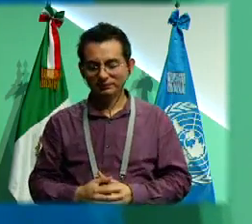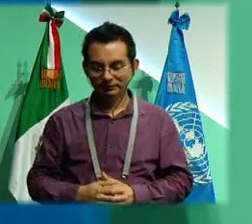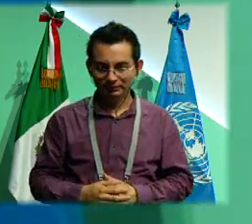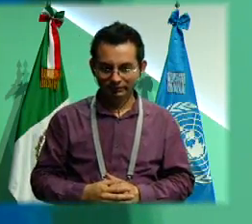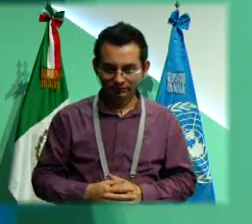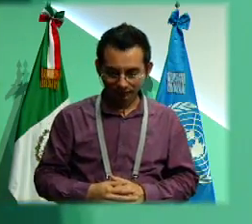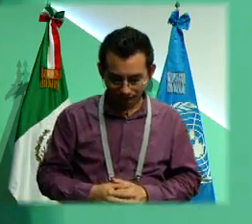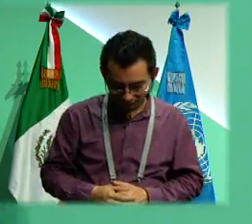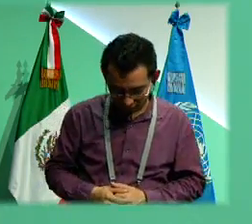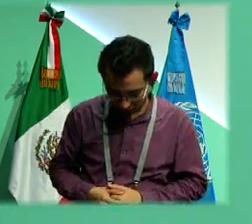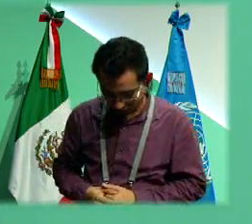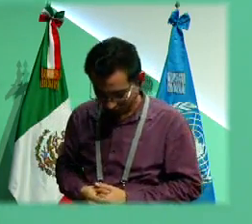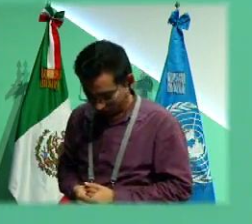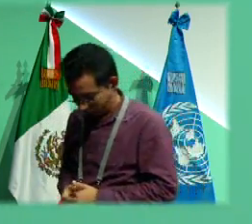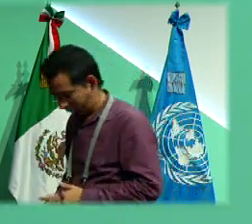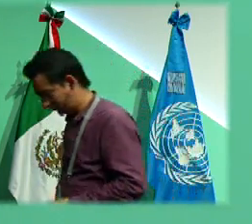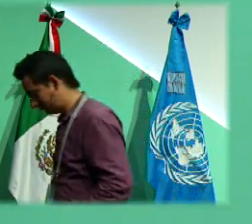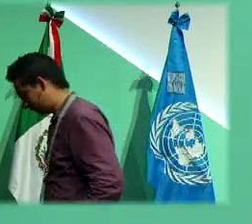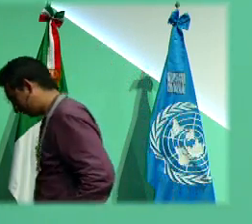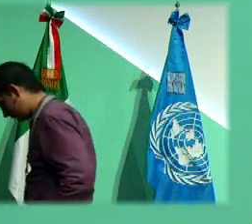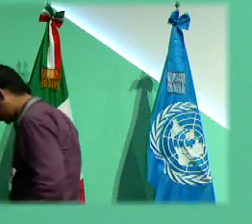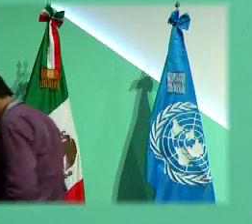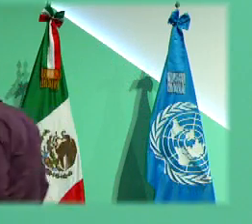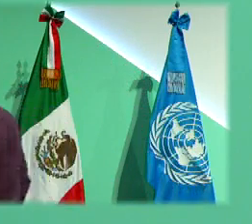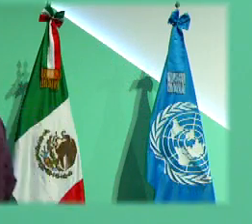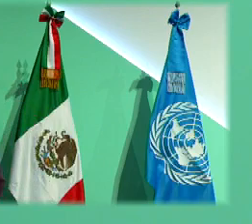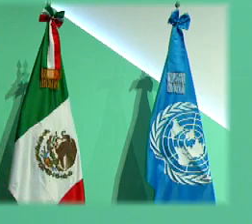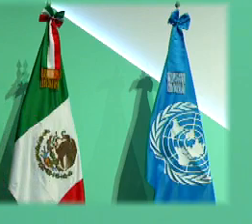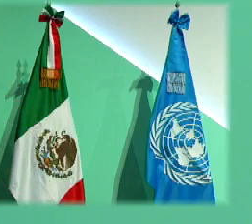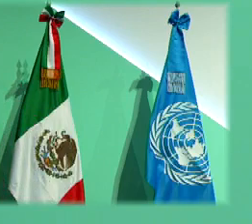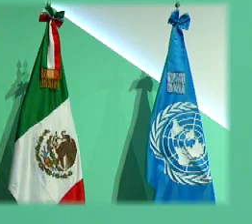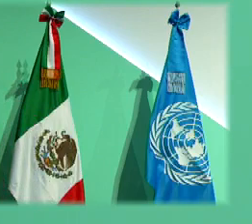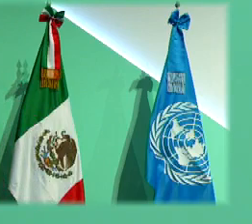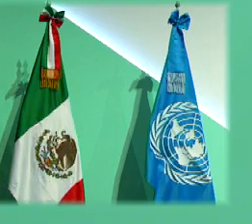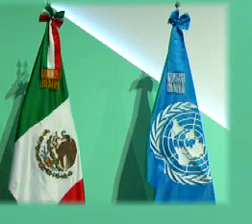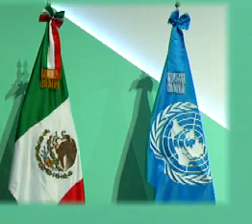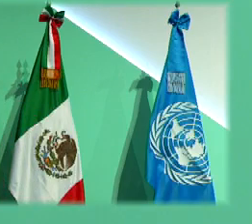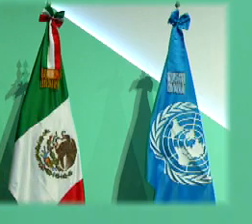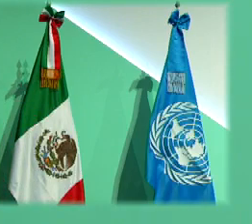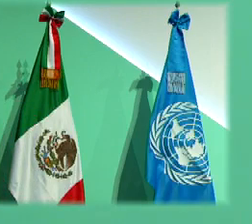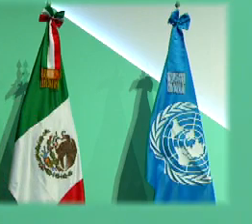we get a microphone down to this gentleman here, please?